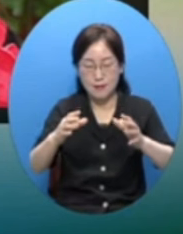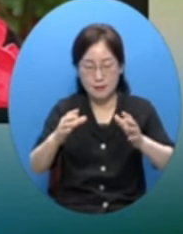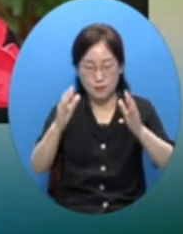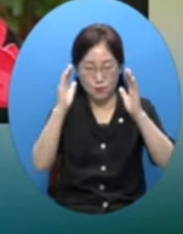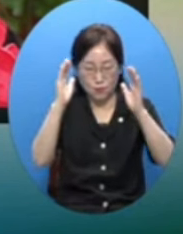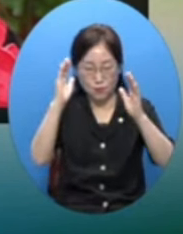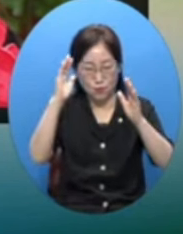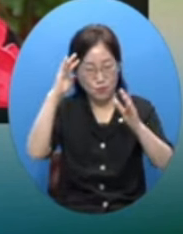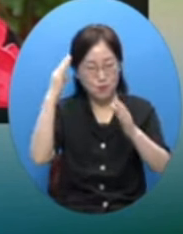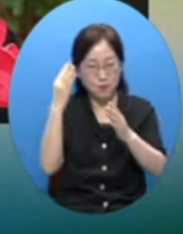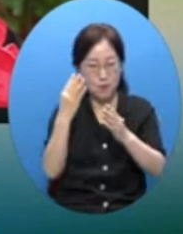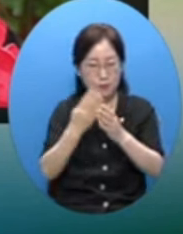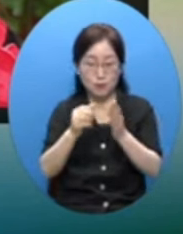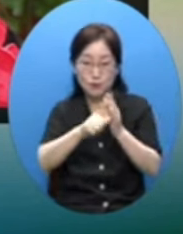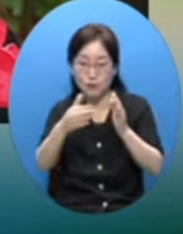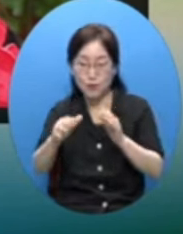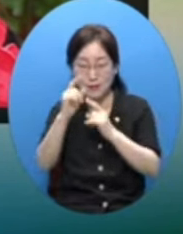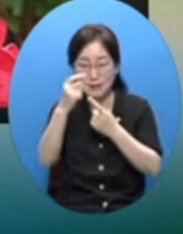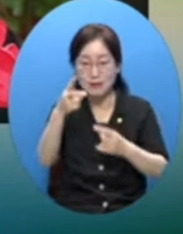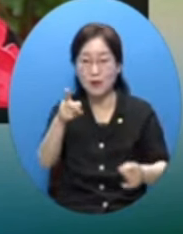이어령 교수님이